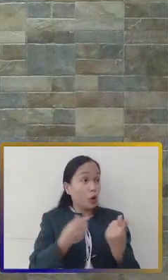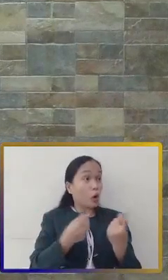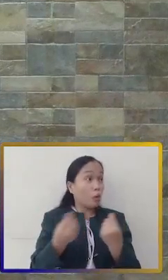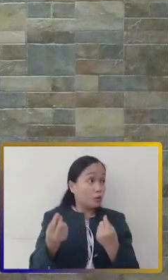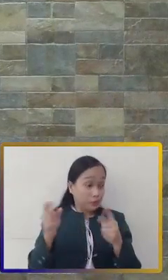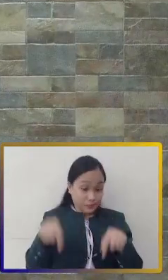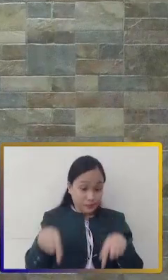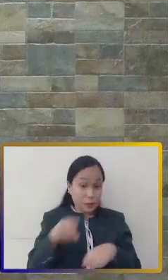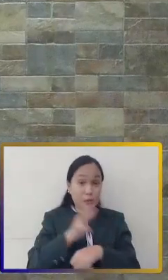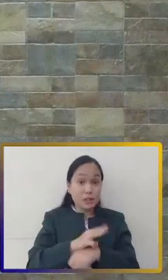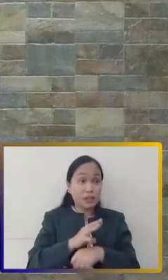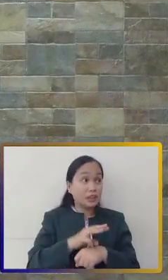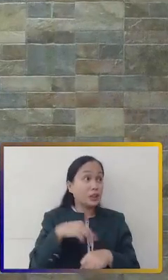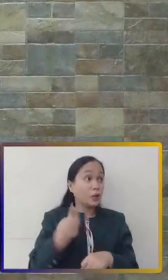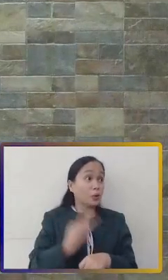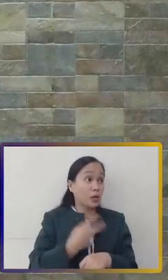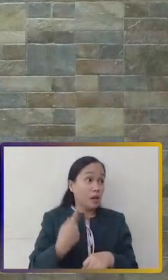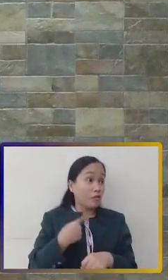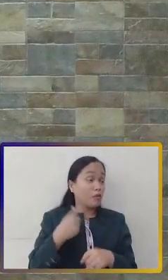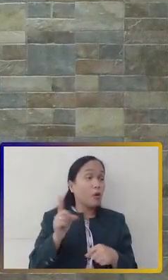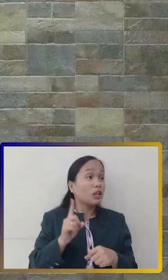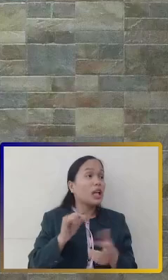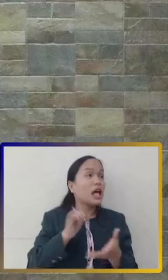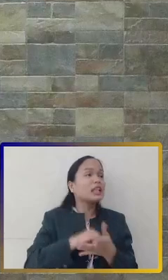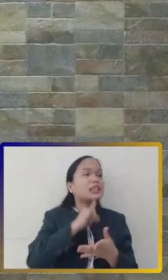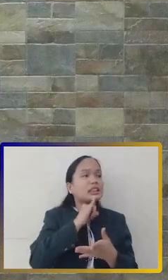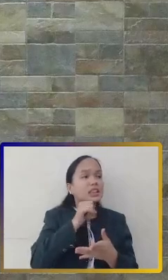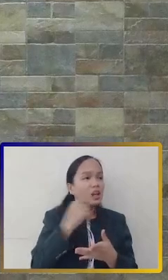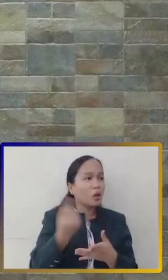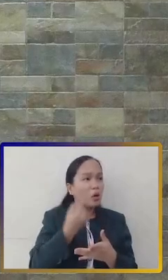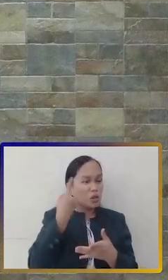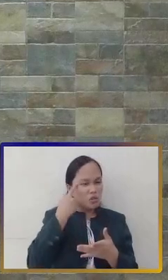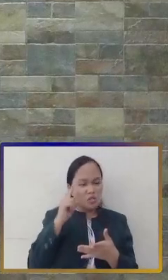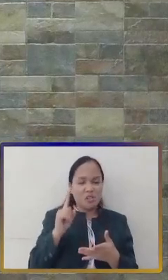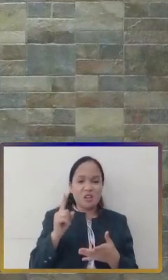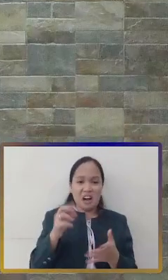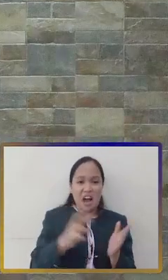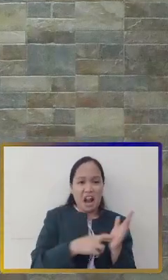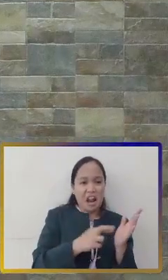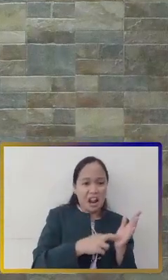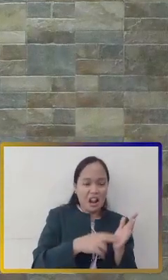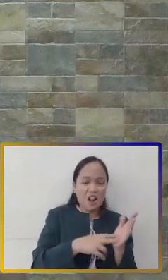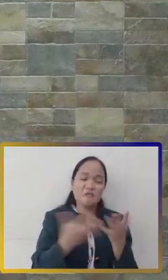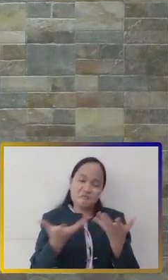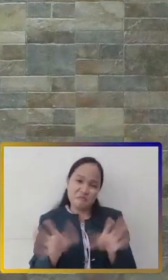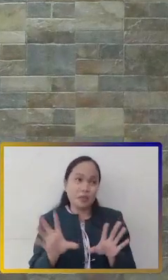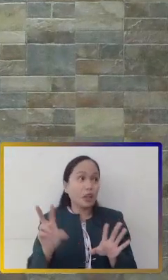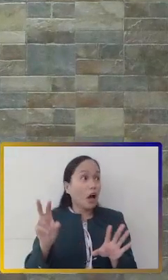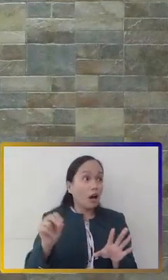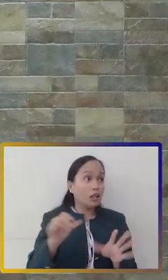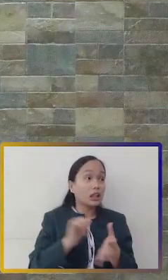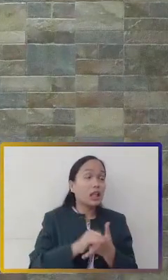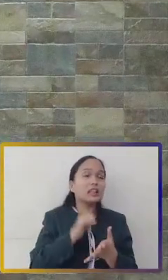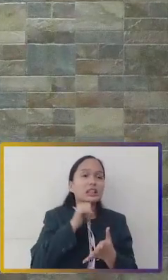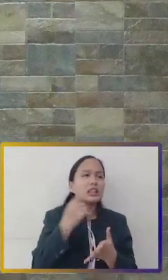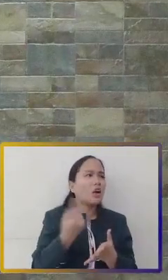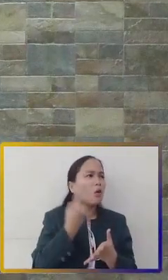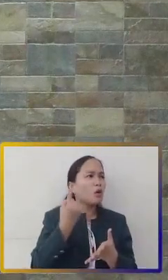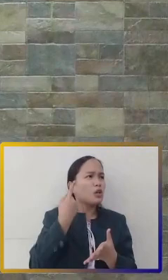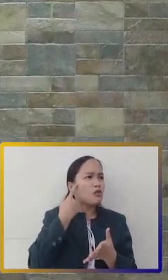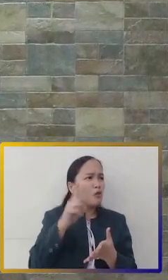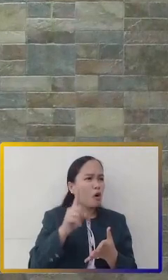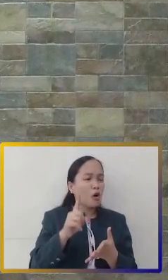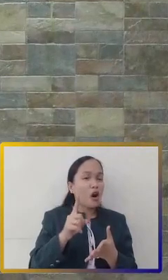the ministries that we have are not only for accomplishments. They are not for